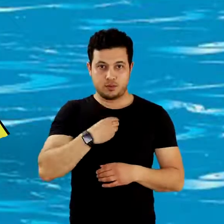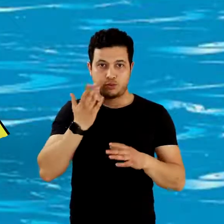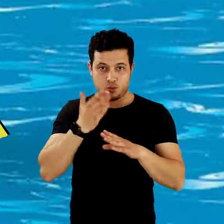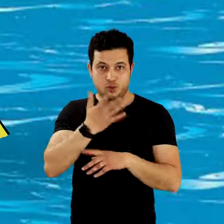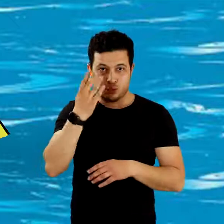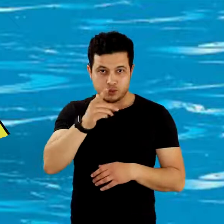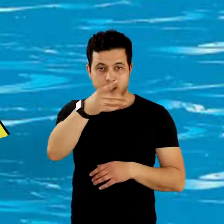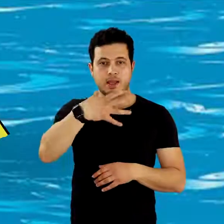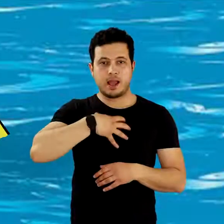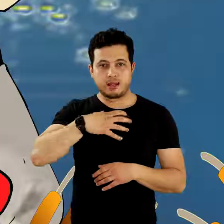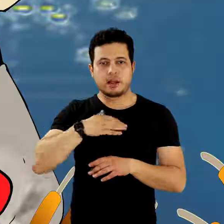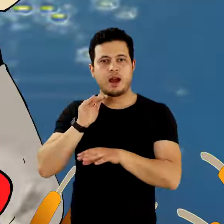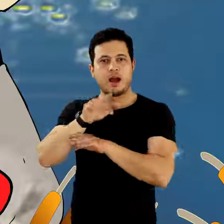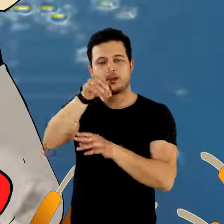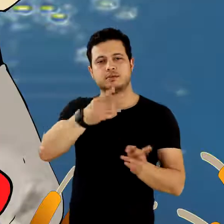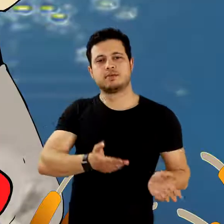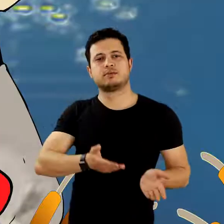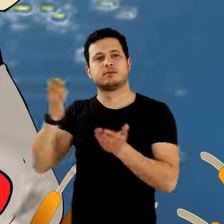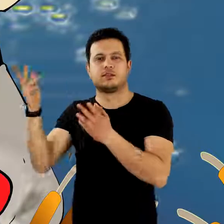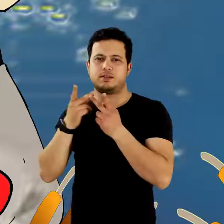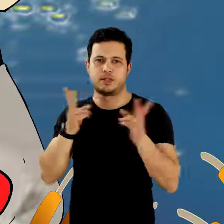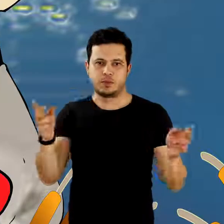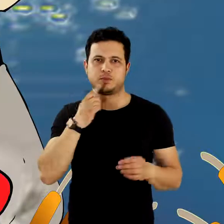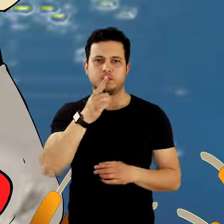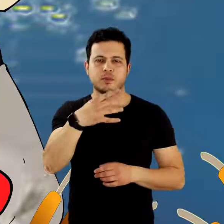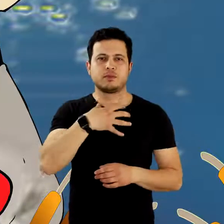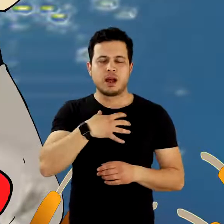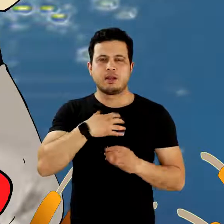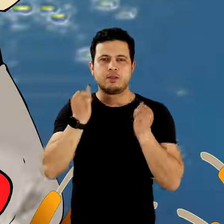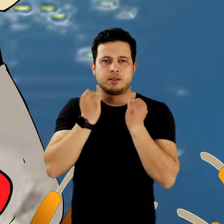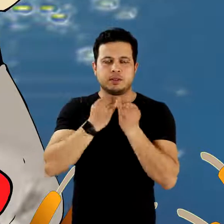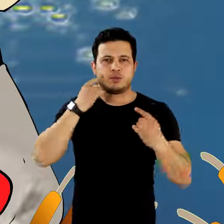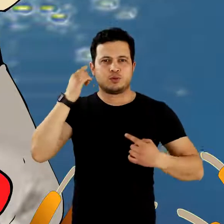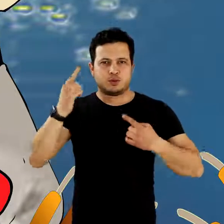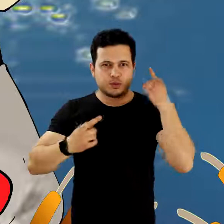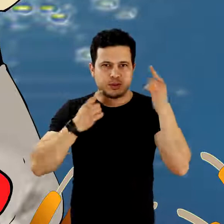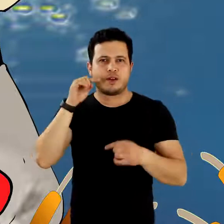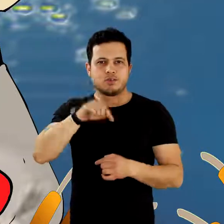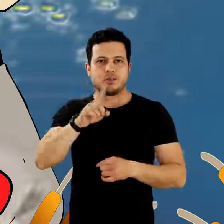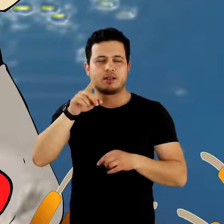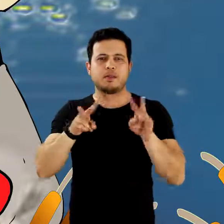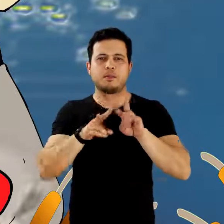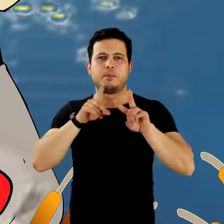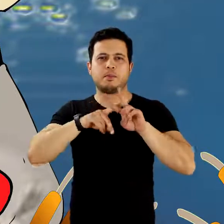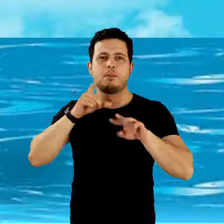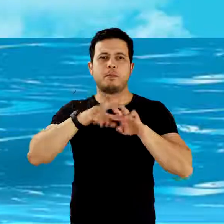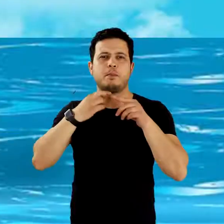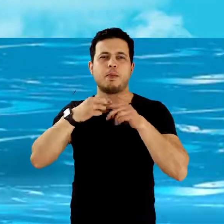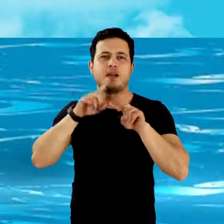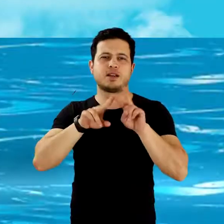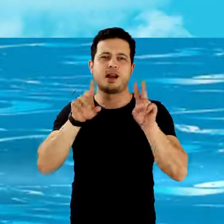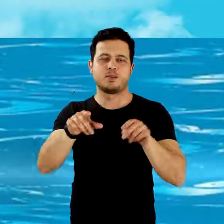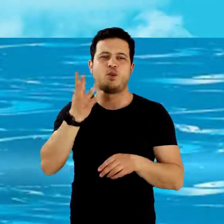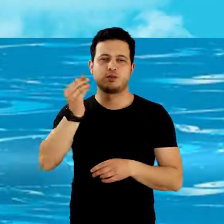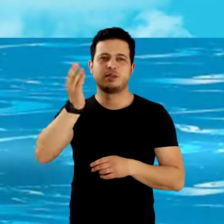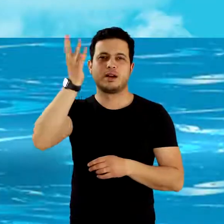gidebilirler. İki kardeş o zaman emin oldu yeni bir maceranın içinde olduklarına. Bu kez